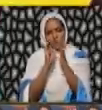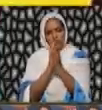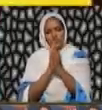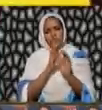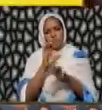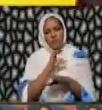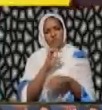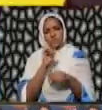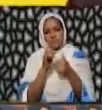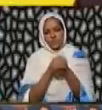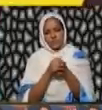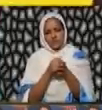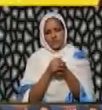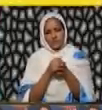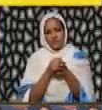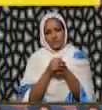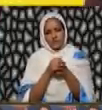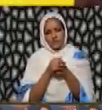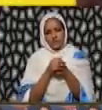ጸልየውን ንገረኝ።